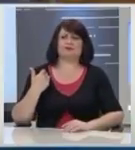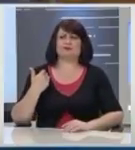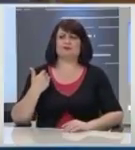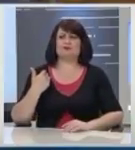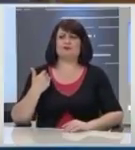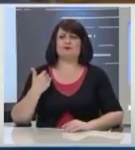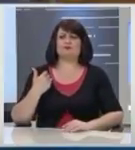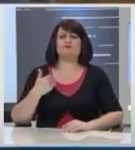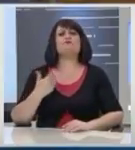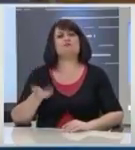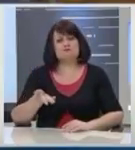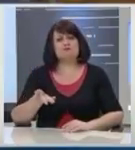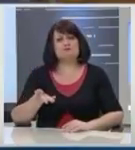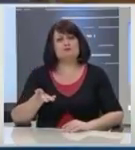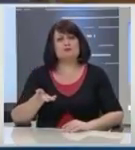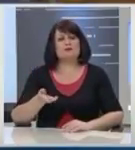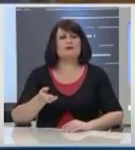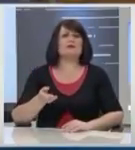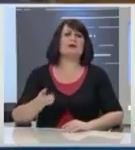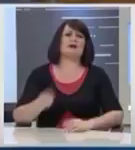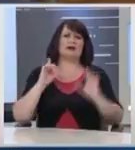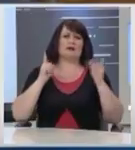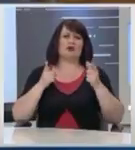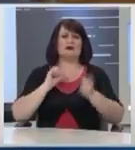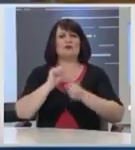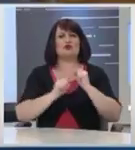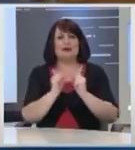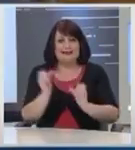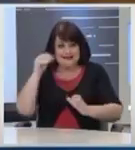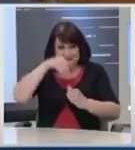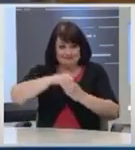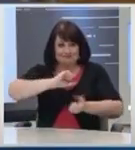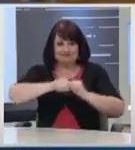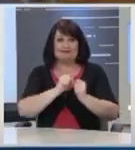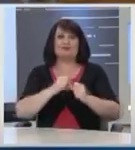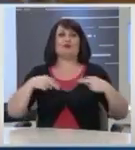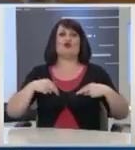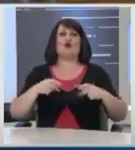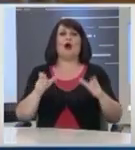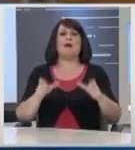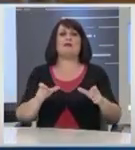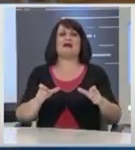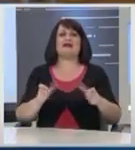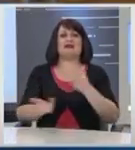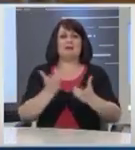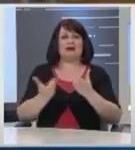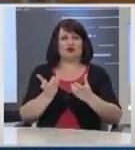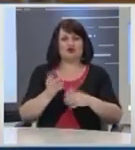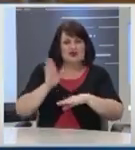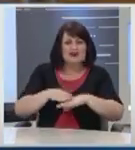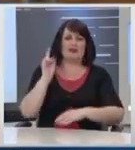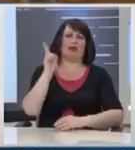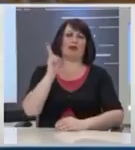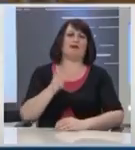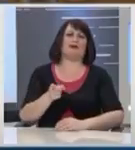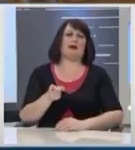όταν η αξιωματική αντιπολίτευση επιχείρησε να εμπλέξει τον Υπουργό Άμυνας, κατηγορώντας τον